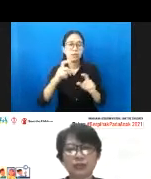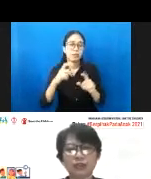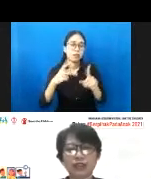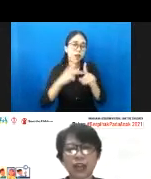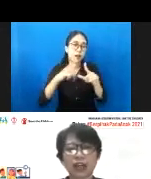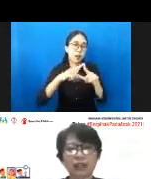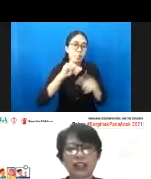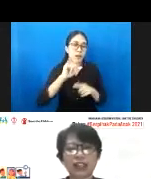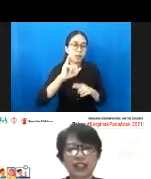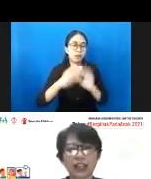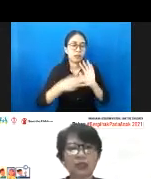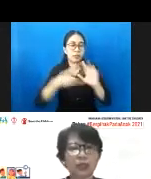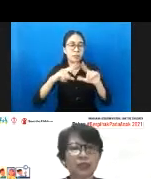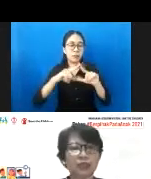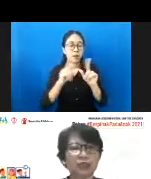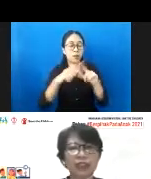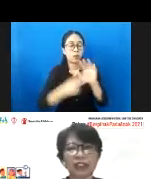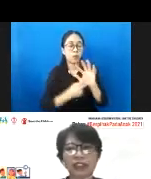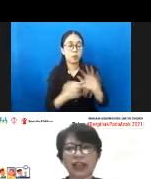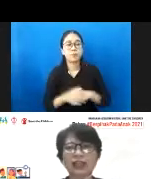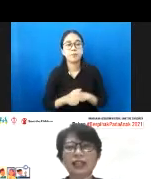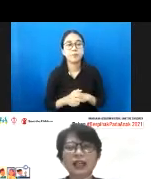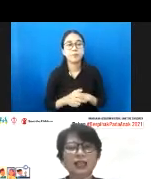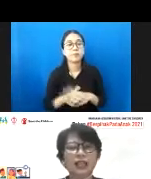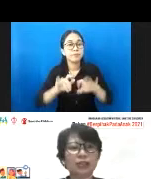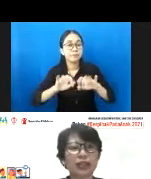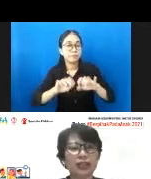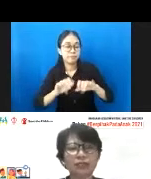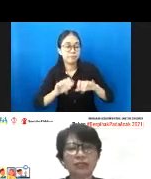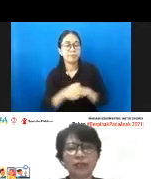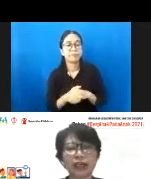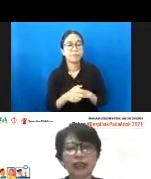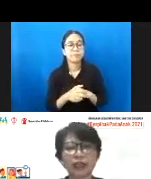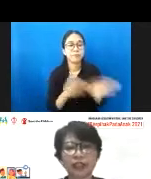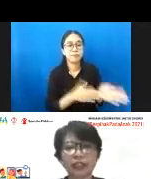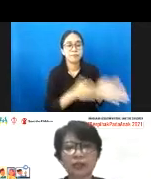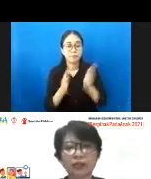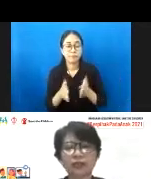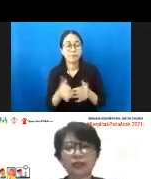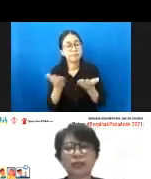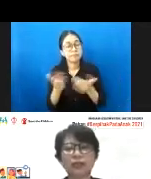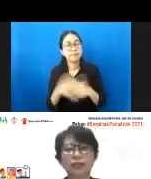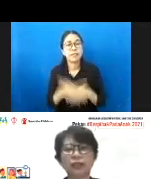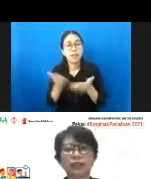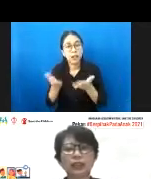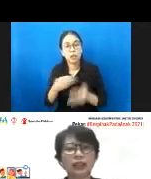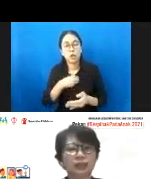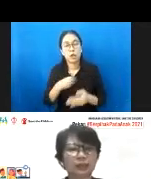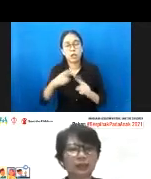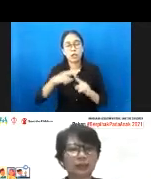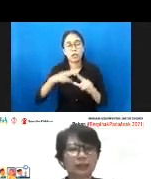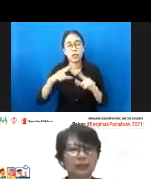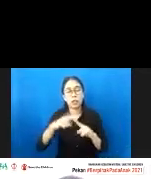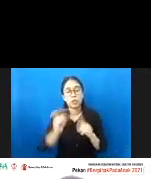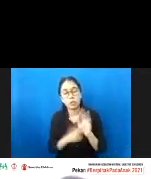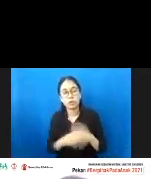Kalau ada pertanyaan silakan untuk langsung diketikkan. Selanjutnya, mangga Dr. Tatun. Atur nuhun